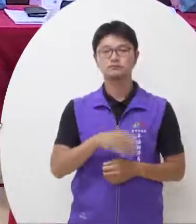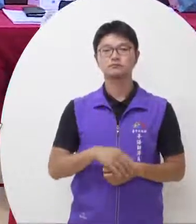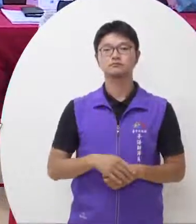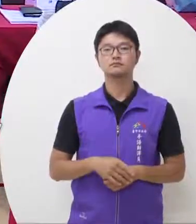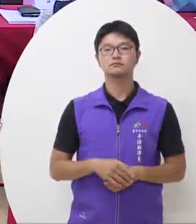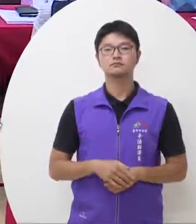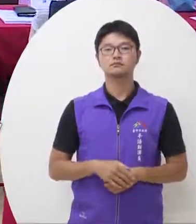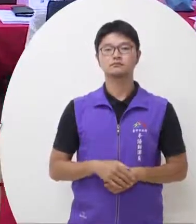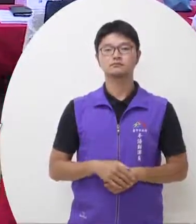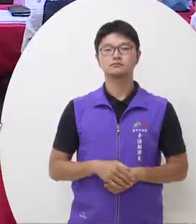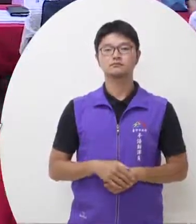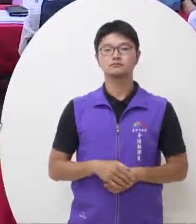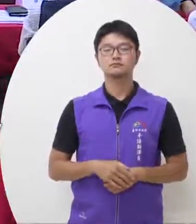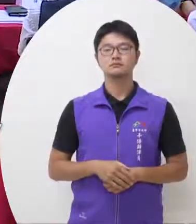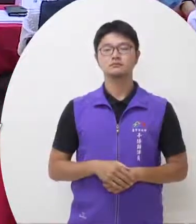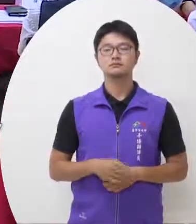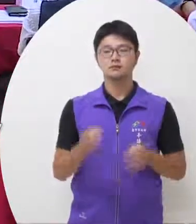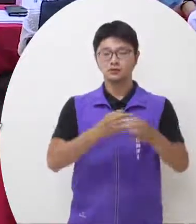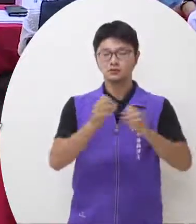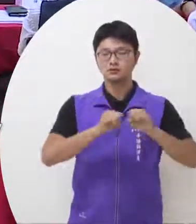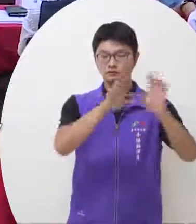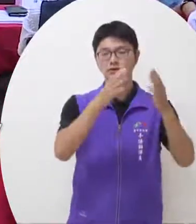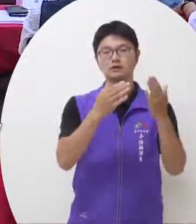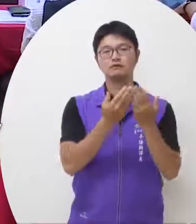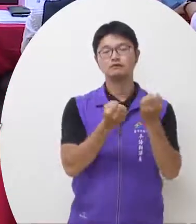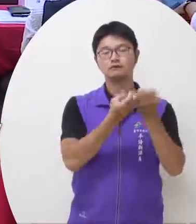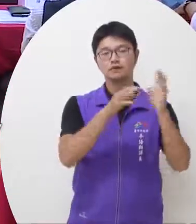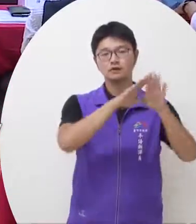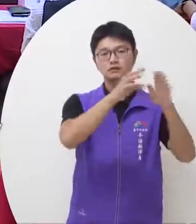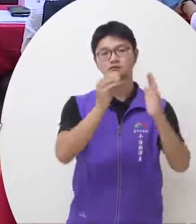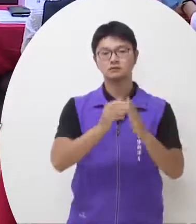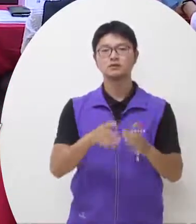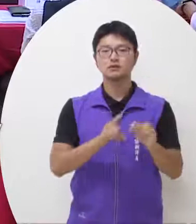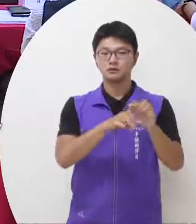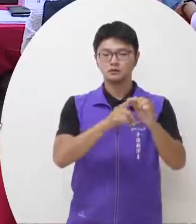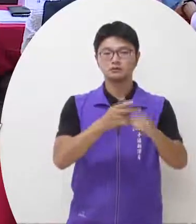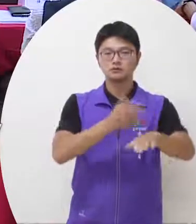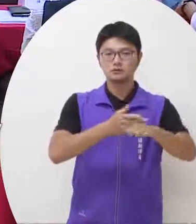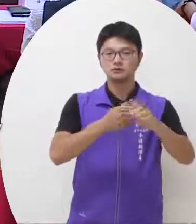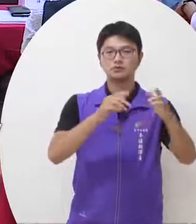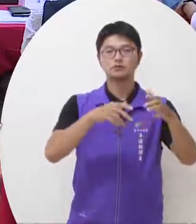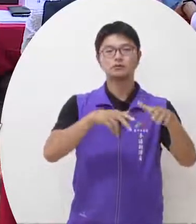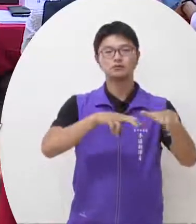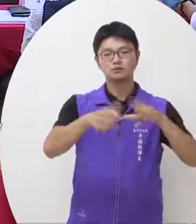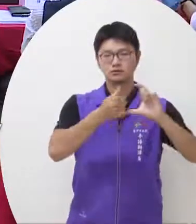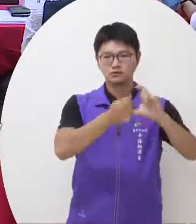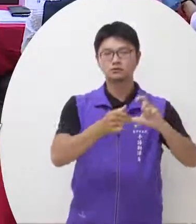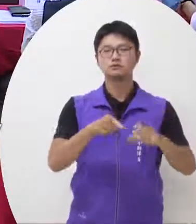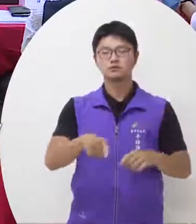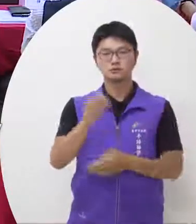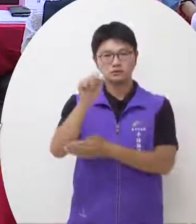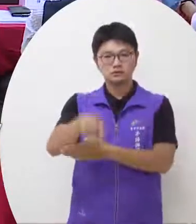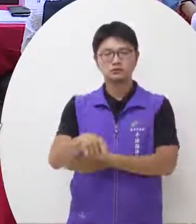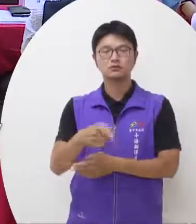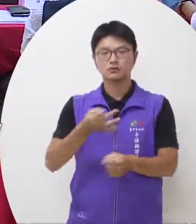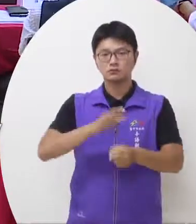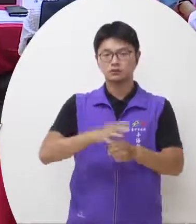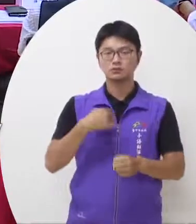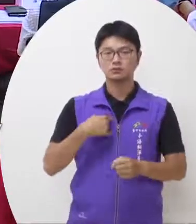经关经发局，案由科技部中部科学园区管理局同意全额补助本